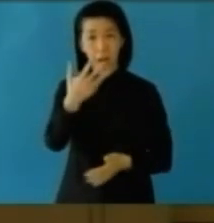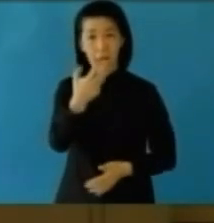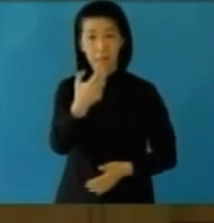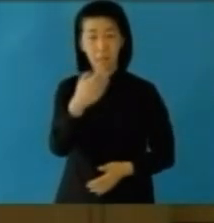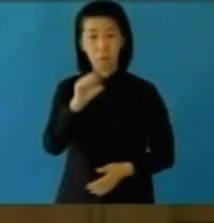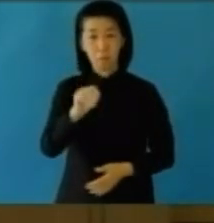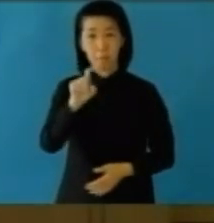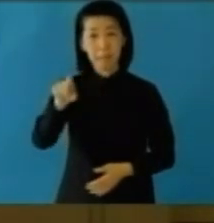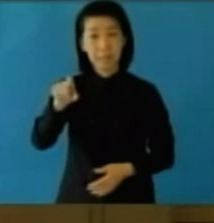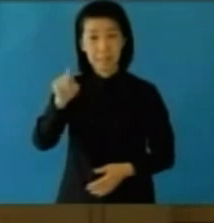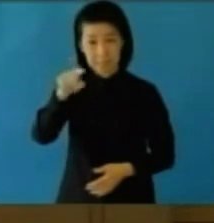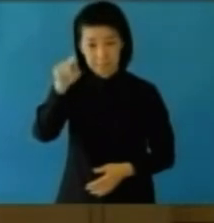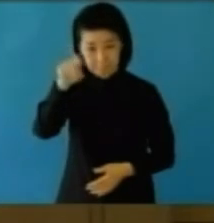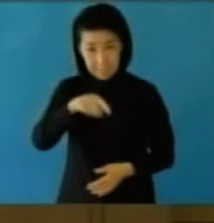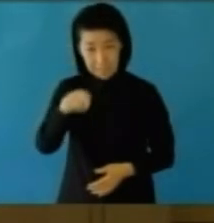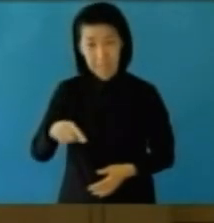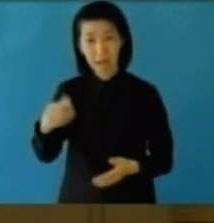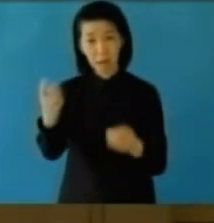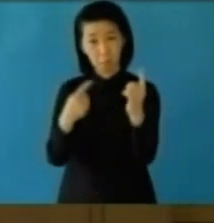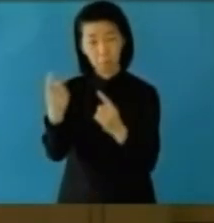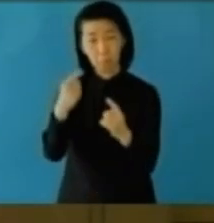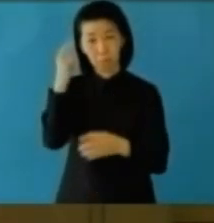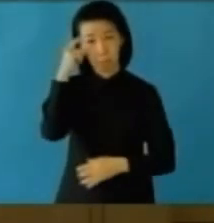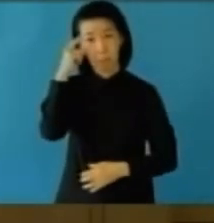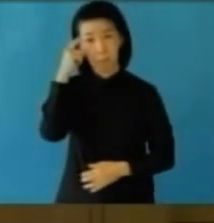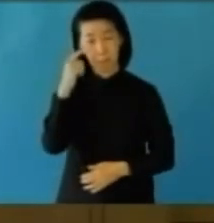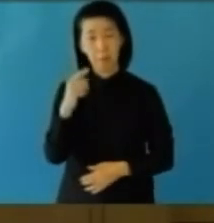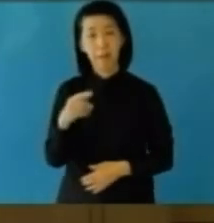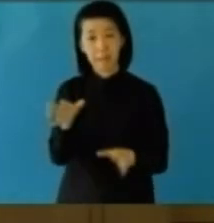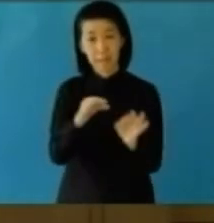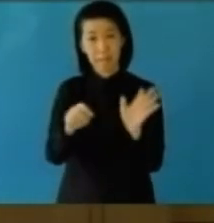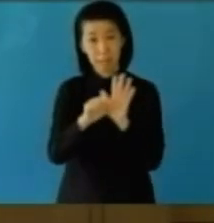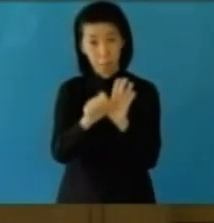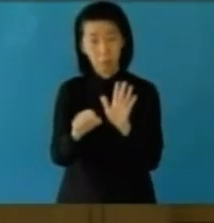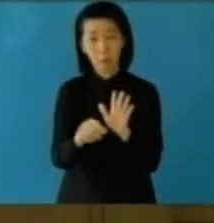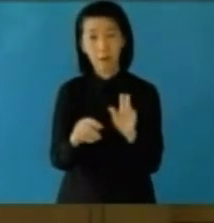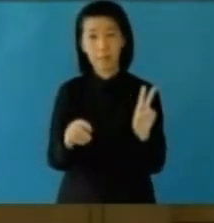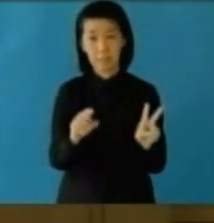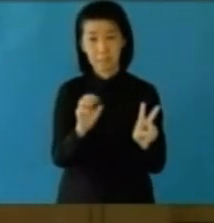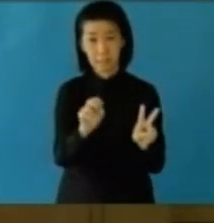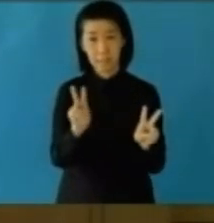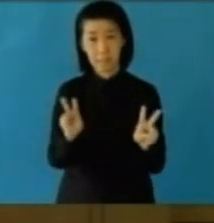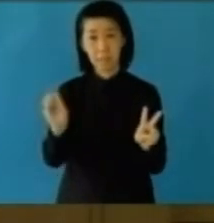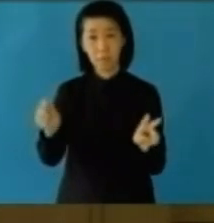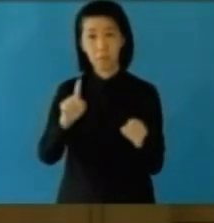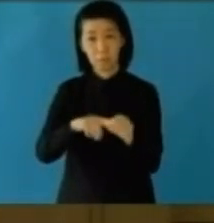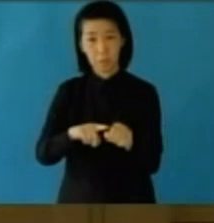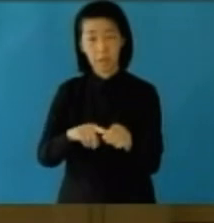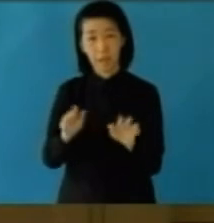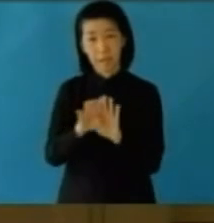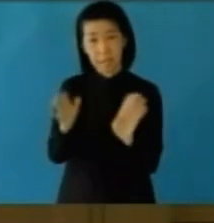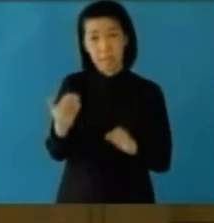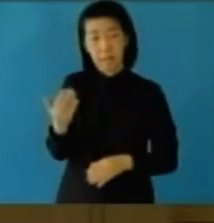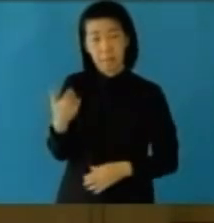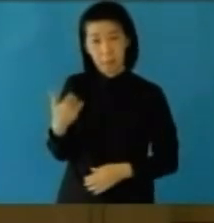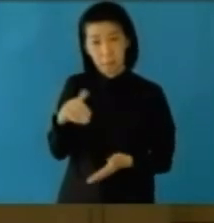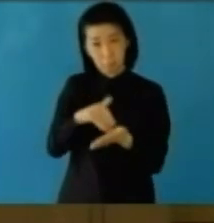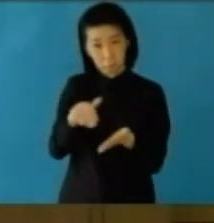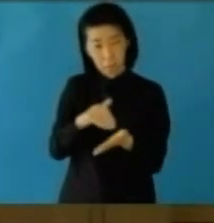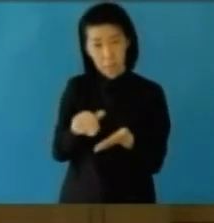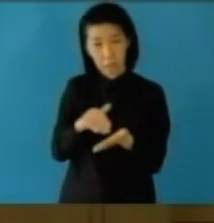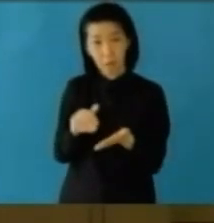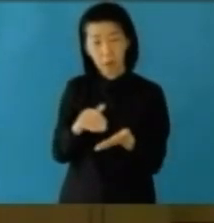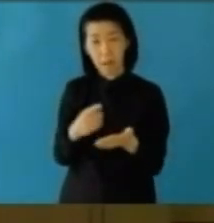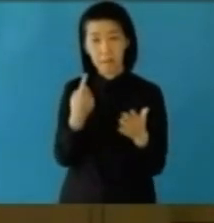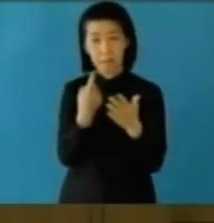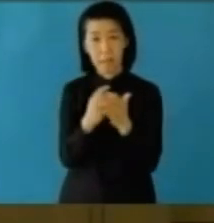見込んでおります。経済波及効果については2020年開催前の民間調査機関による推計では、参